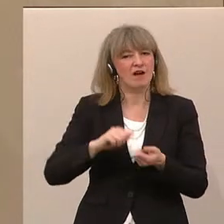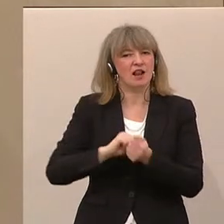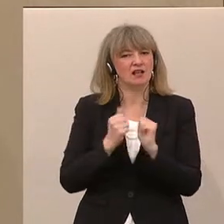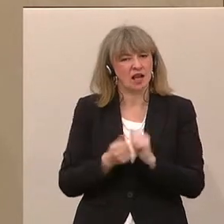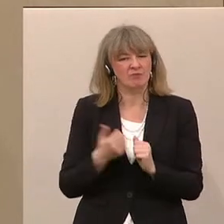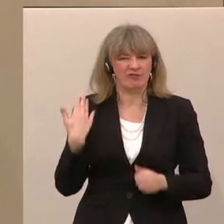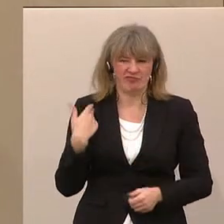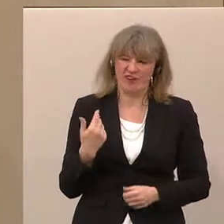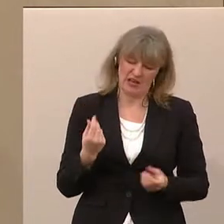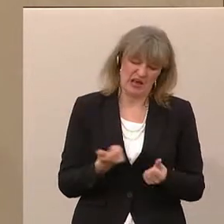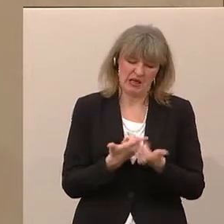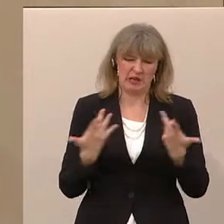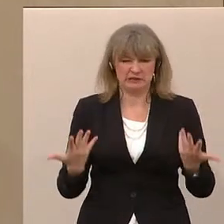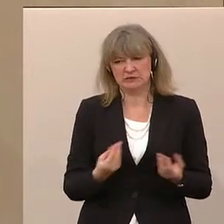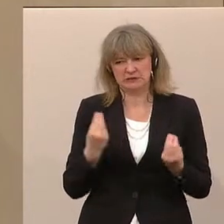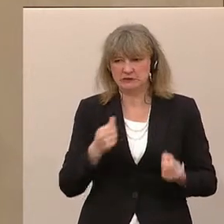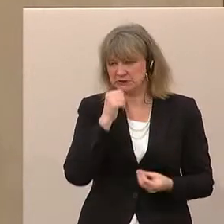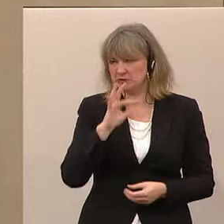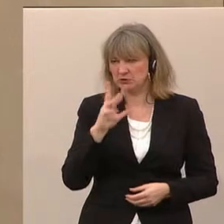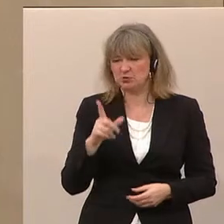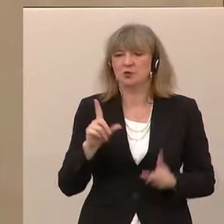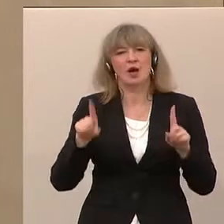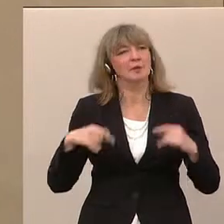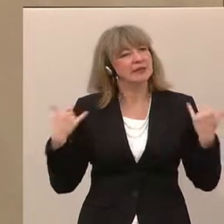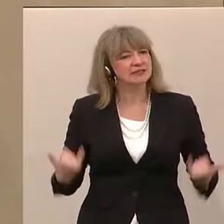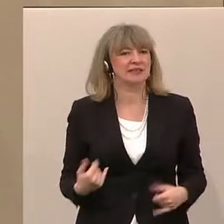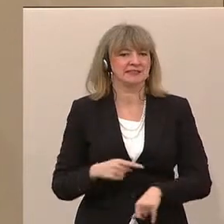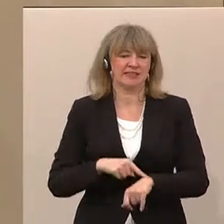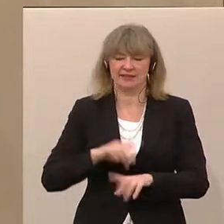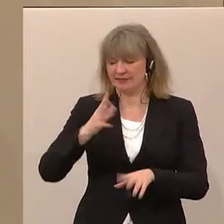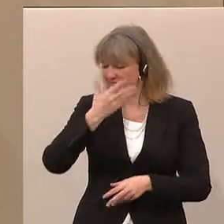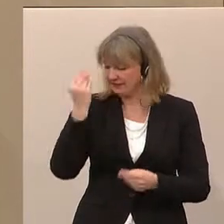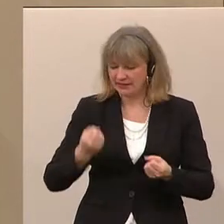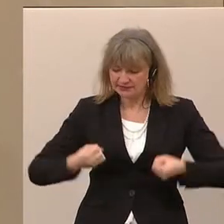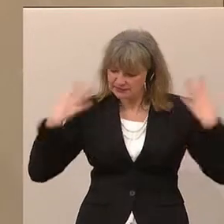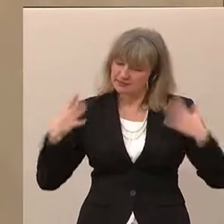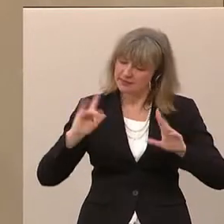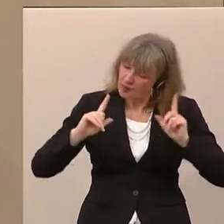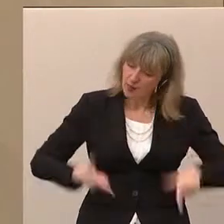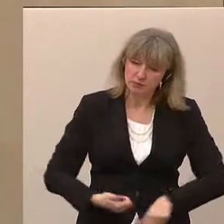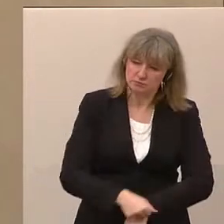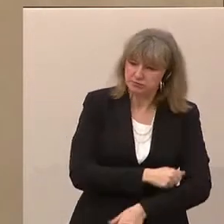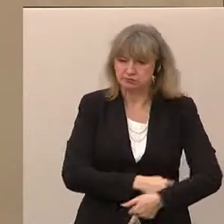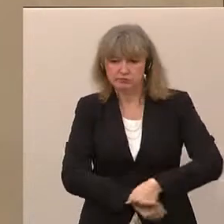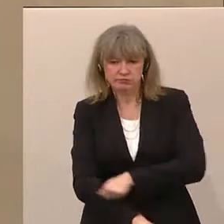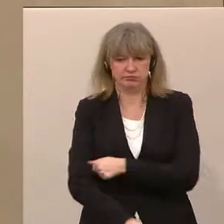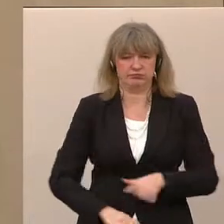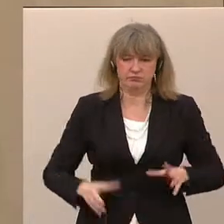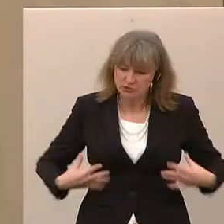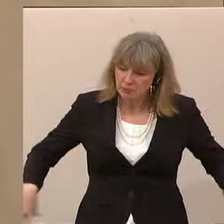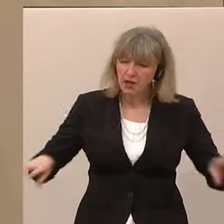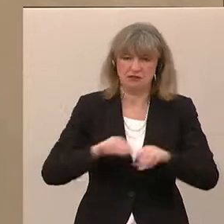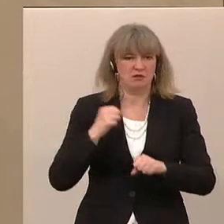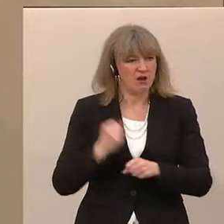Unschönes zutage getreten ist, ist es nun an der Zeit, das hinter uns zu lassen, die Ärmel aufzukrempeln und mit der Arbeit und zwar gemeinsam